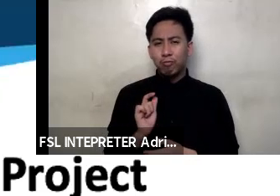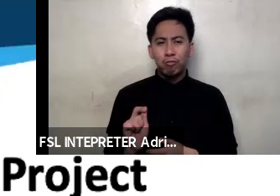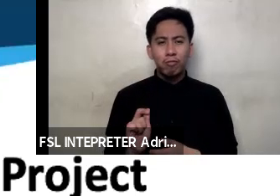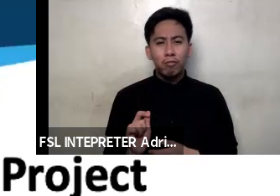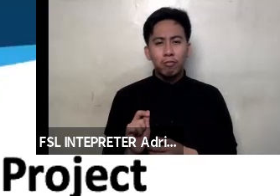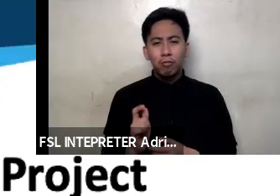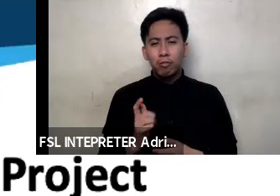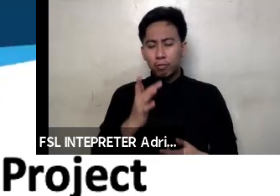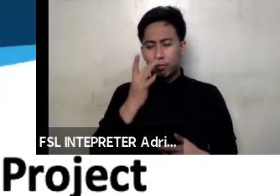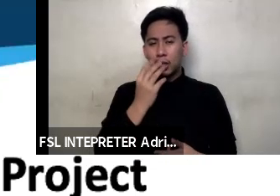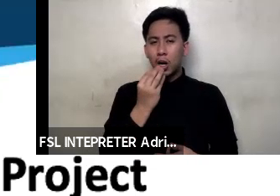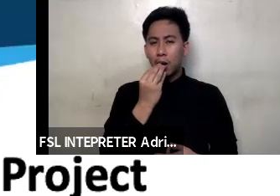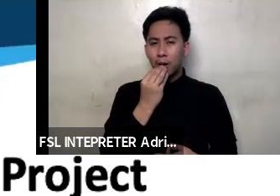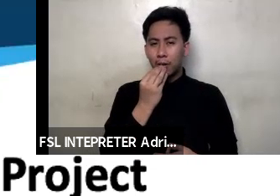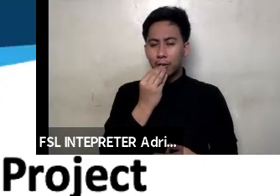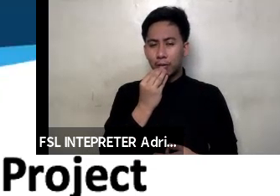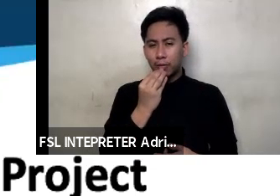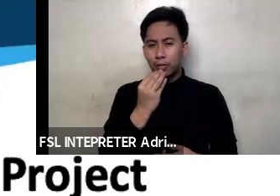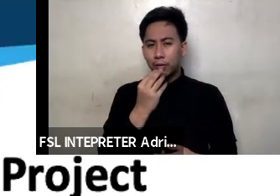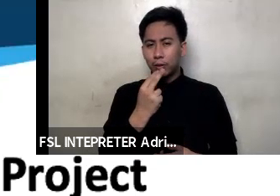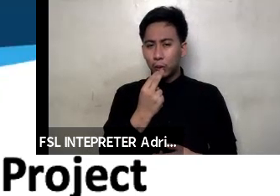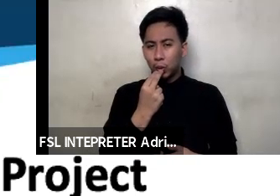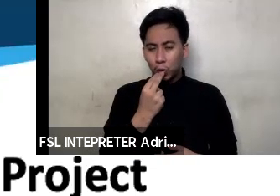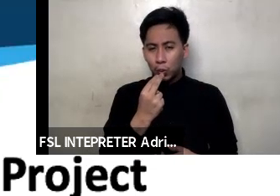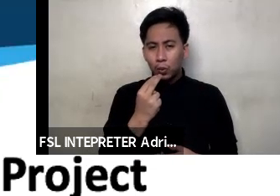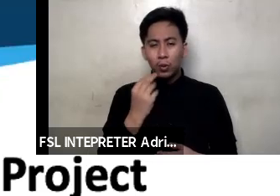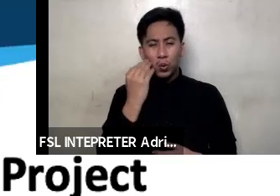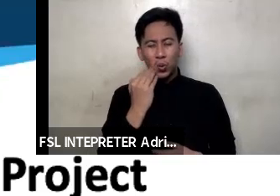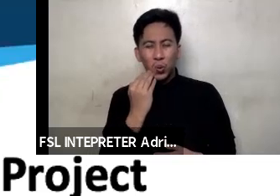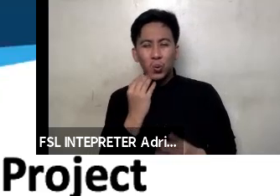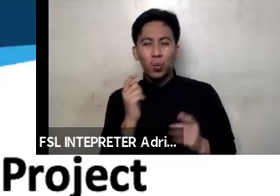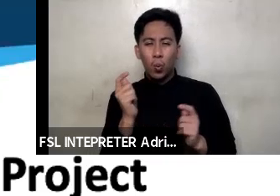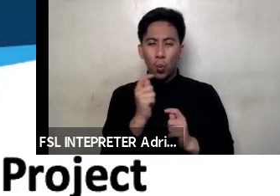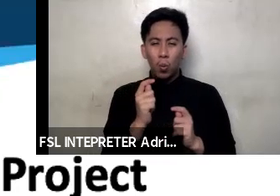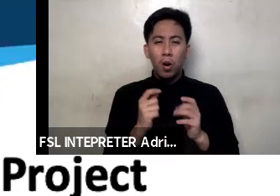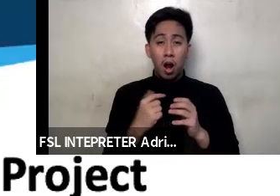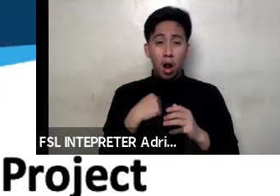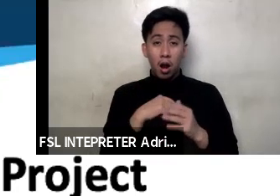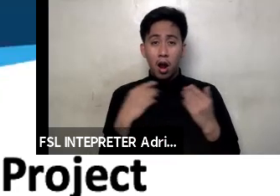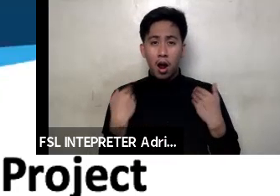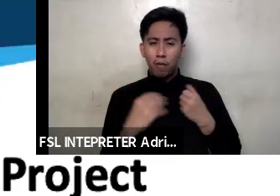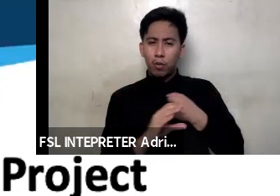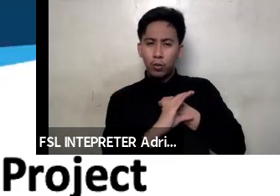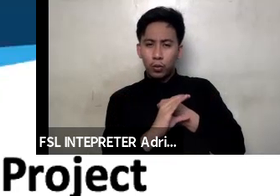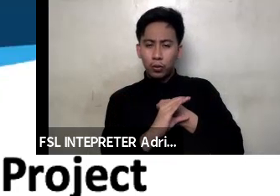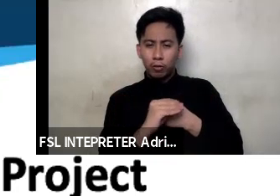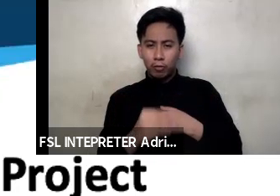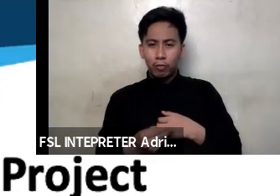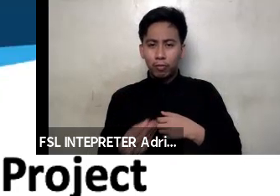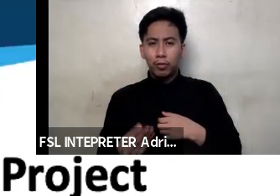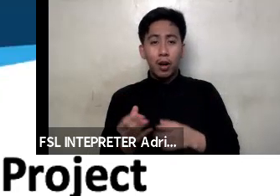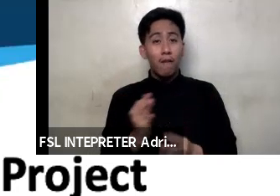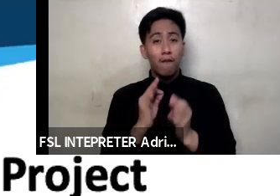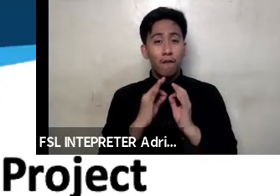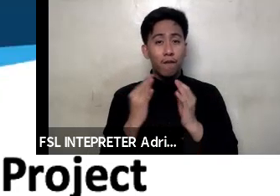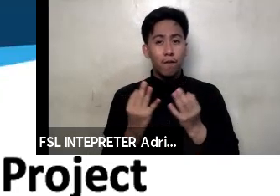malnutrition. Pinapapirma namin ng Memorandum of Agreement, Understanding o kontrata ang the family of